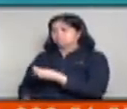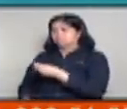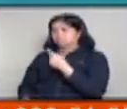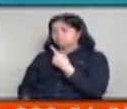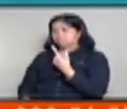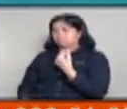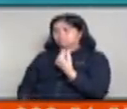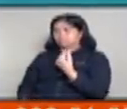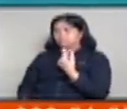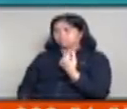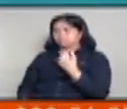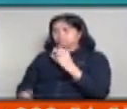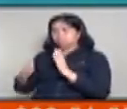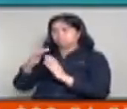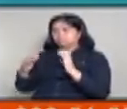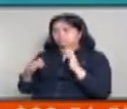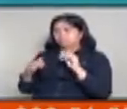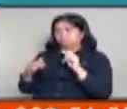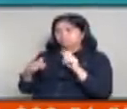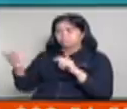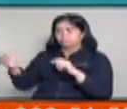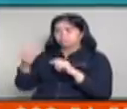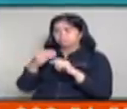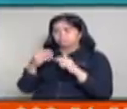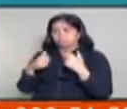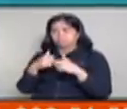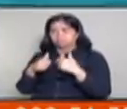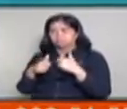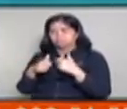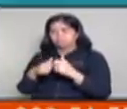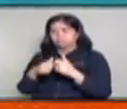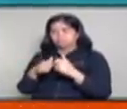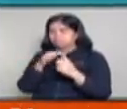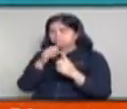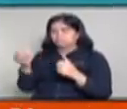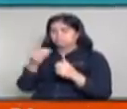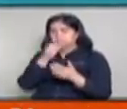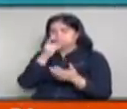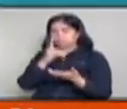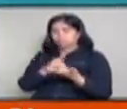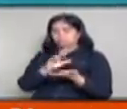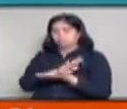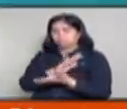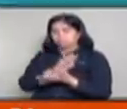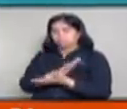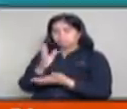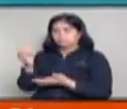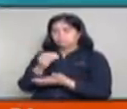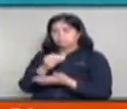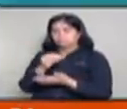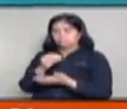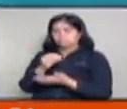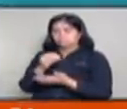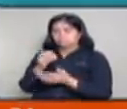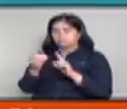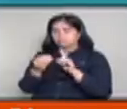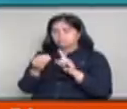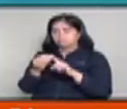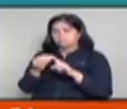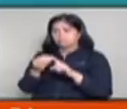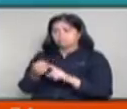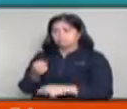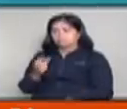kasi, client po namin, which is the Universal Gameplay, hindi po siya nagbibigay ng document kung ask po yung basahan namin regarding po doon.